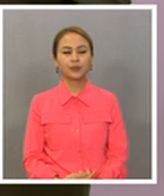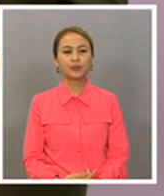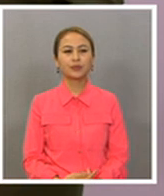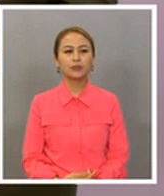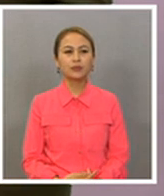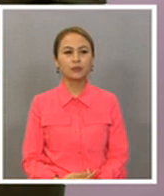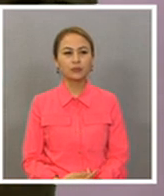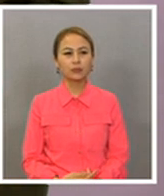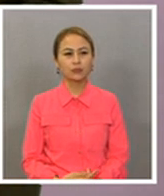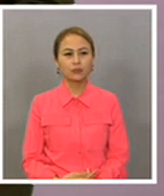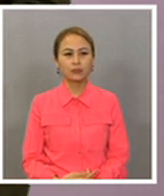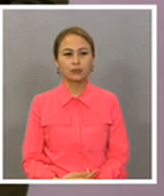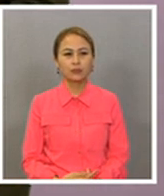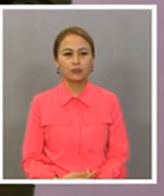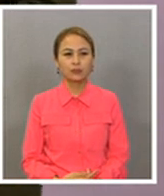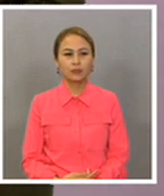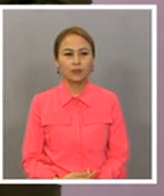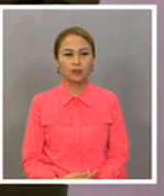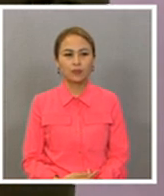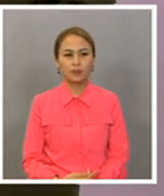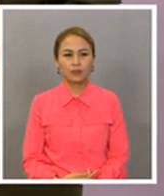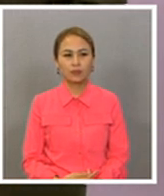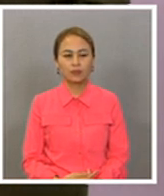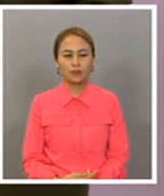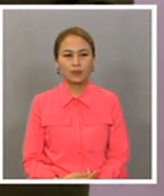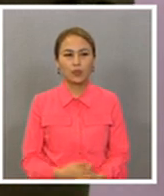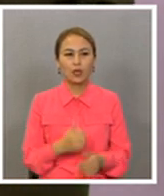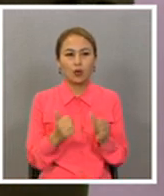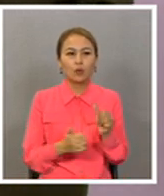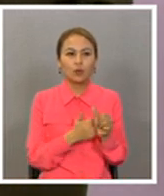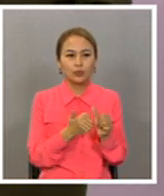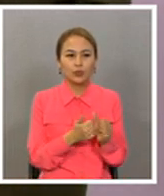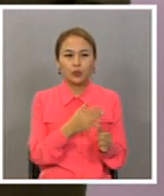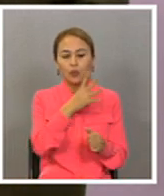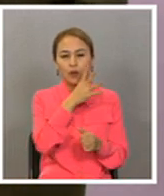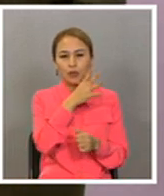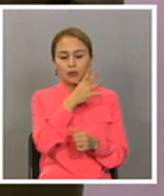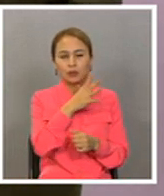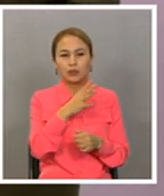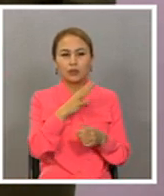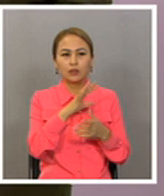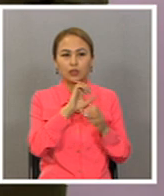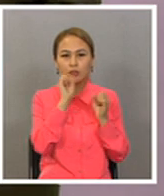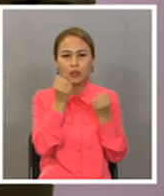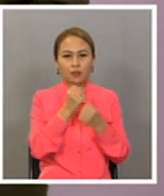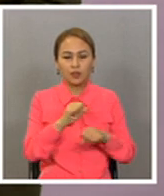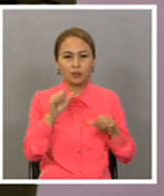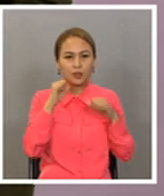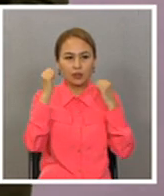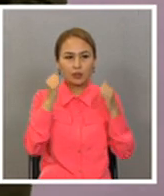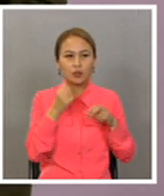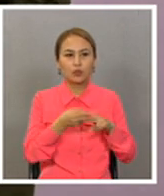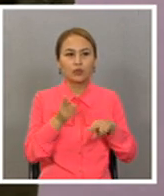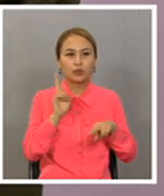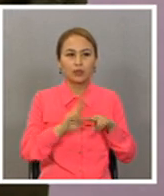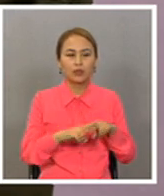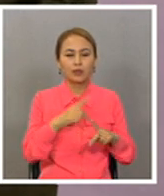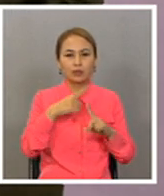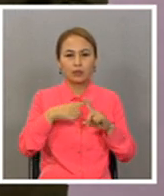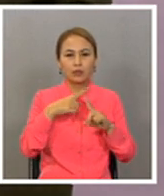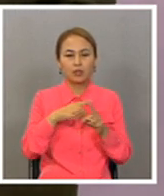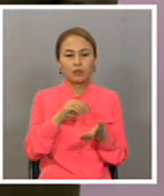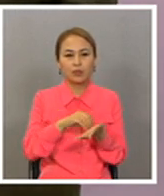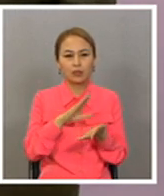жетеді? Есепте қуып жету жылдамдығы белгісіз. Сондықтан да X-пен